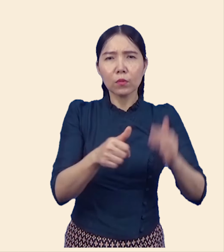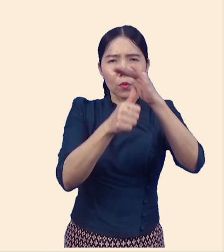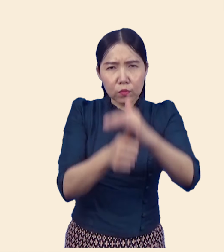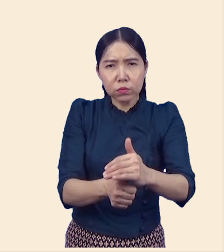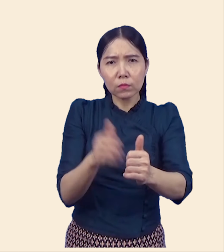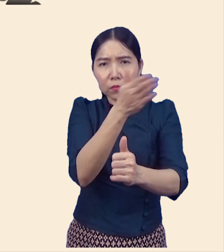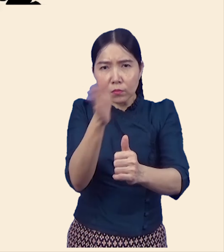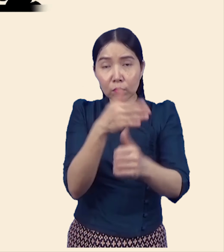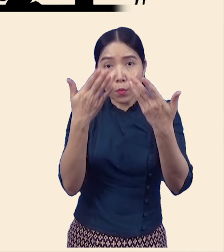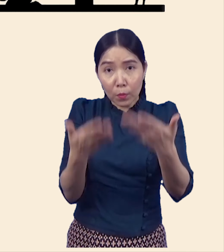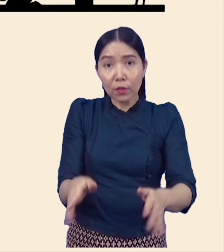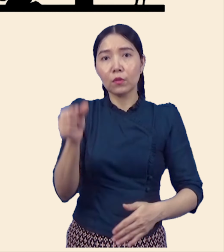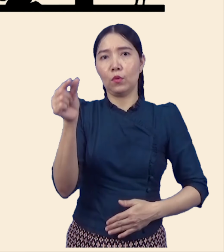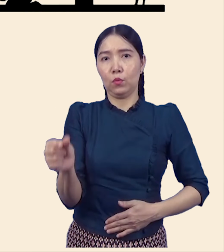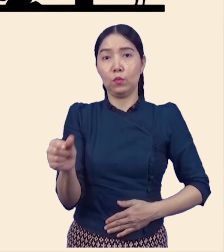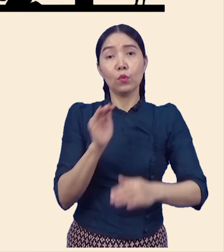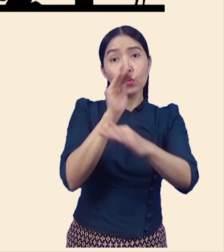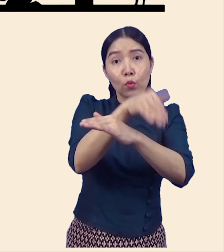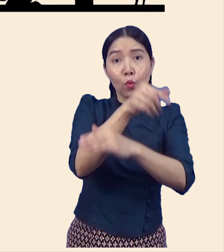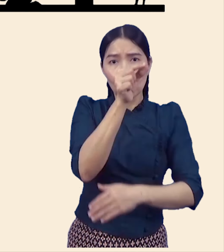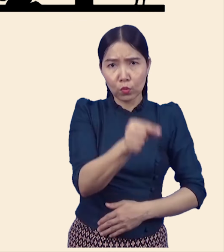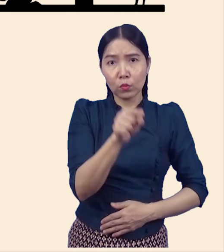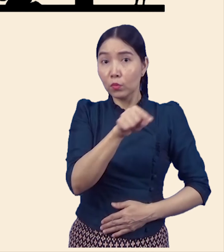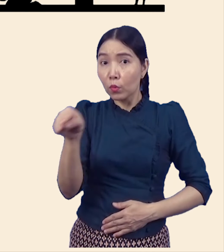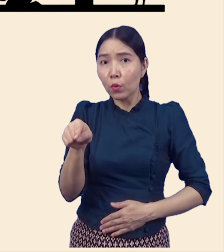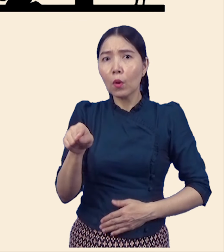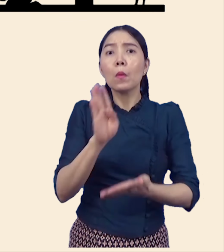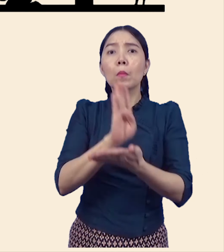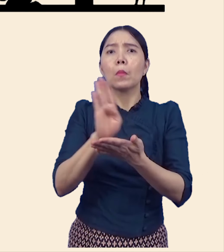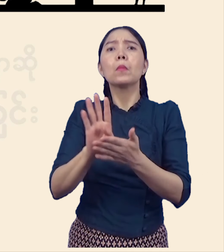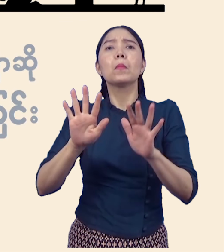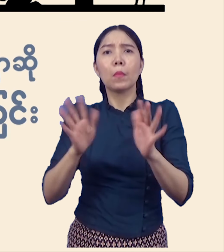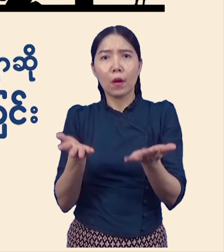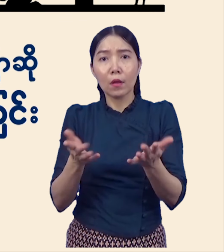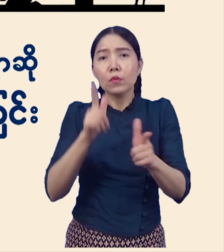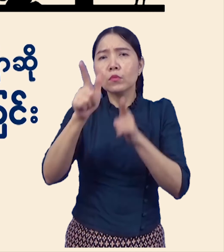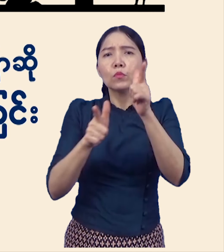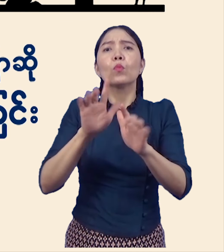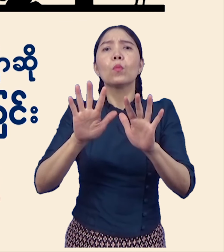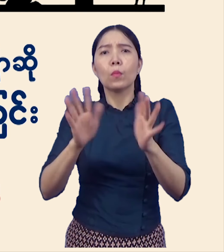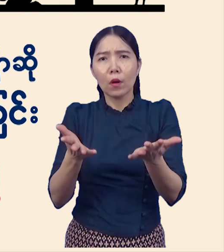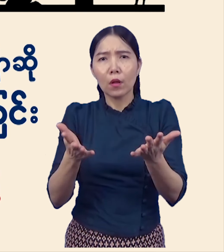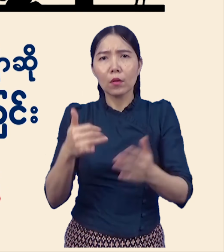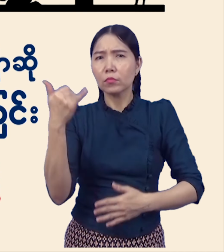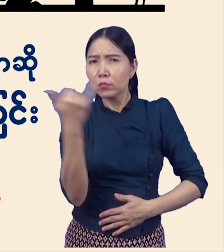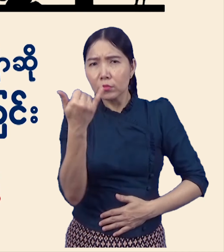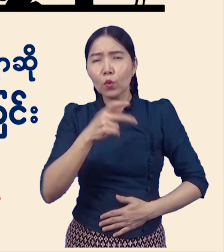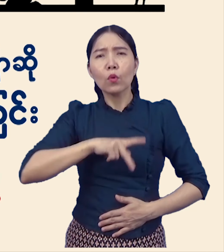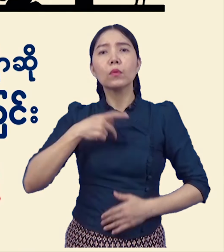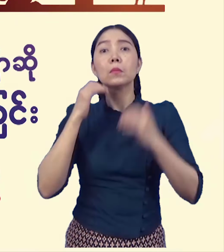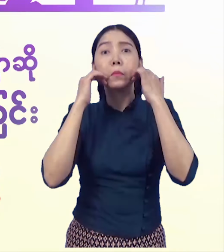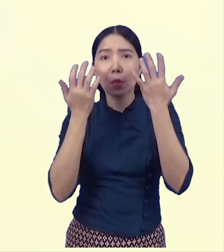၏လူမျိုးစုကိုယ်ပေရာဘာသာနှင့်လိမ်မိုင်းဆိုင်ရာတိုင်းနှုံးမှုတို့ကိုထုတ်ဖော်ပြောဆိုရေးသားခြင်းမပြုရ